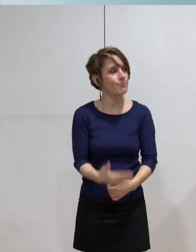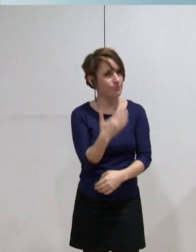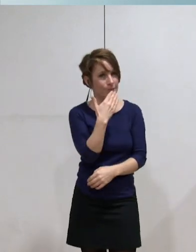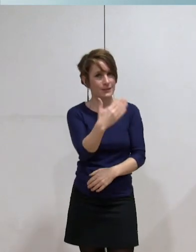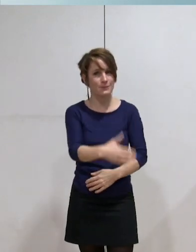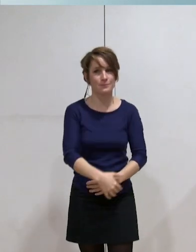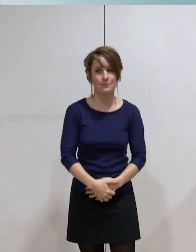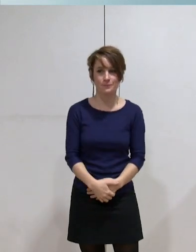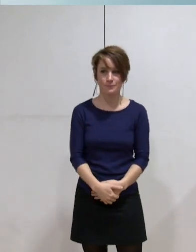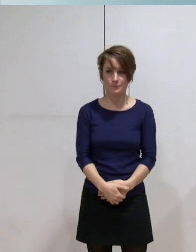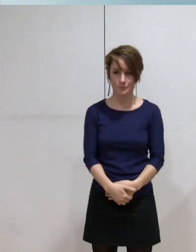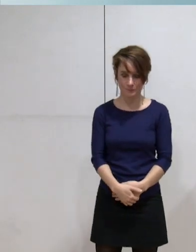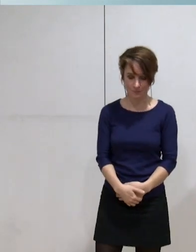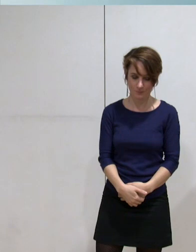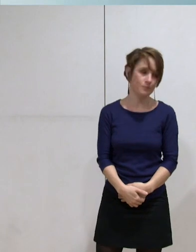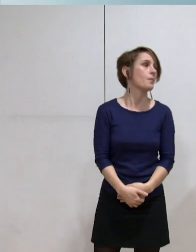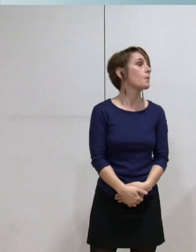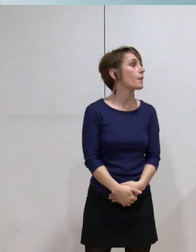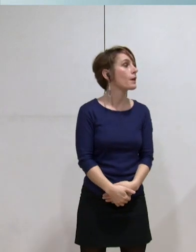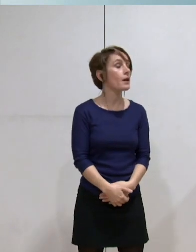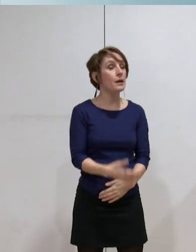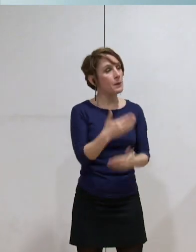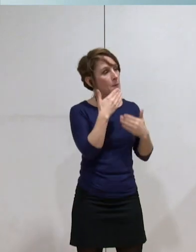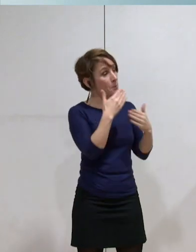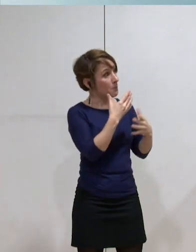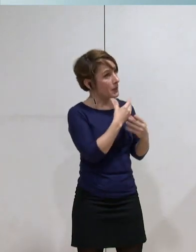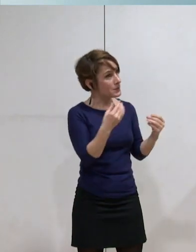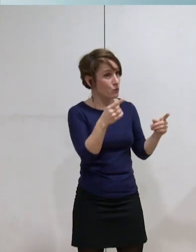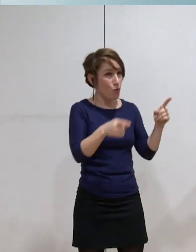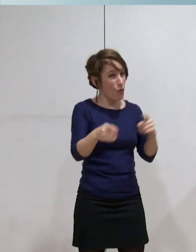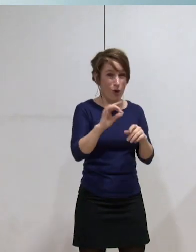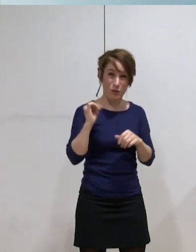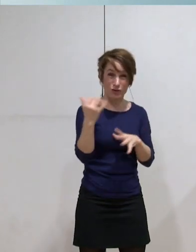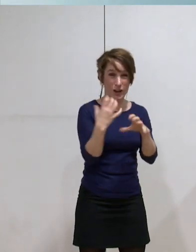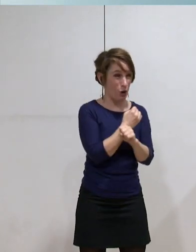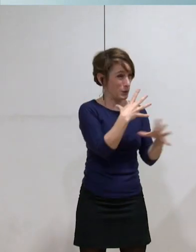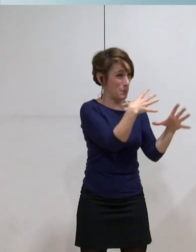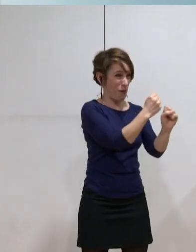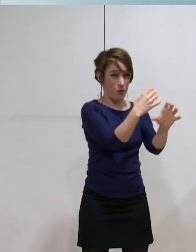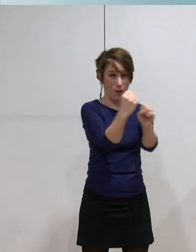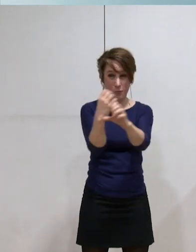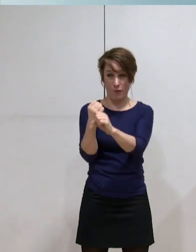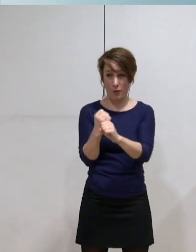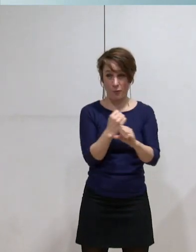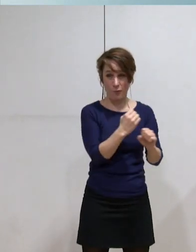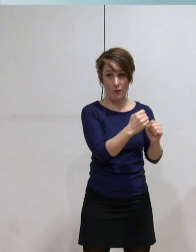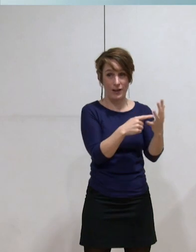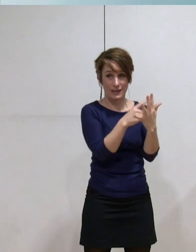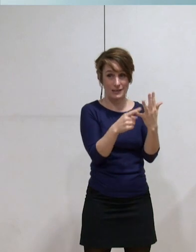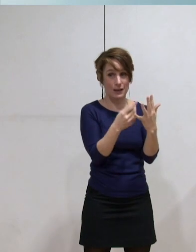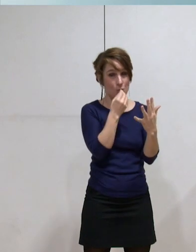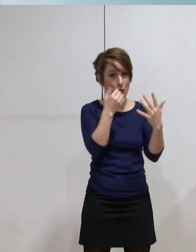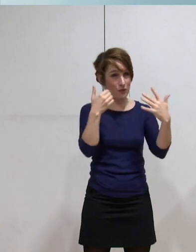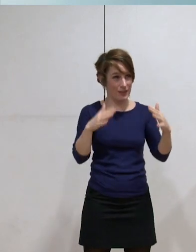merci merci beaucoup d'avoir sur rester bref dans chacune de ces cinq interventions